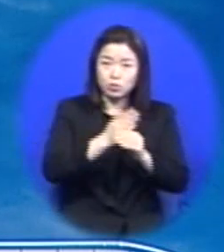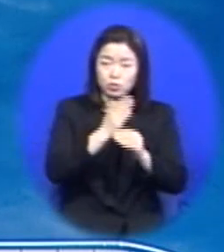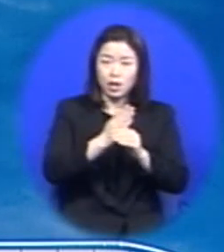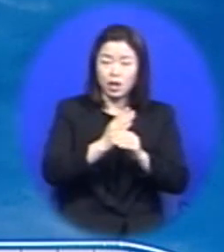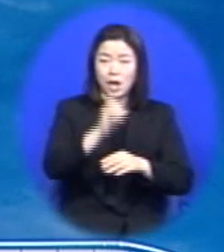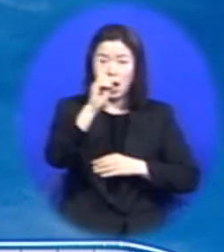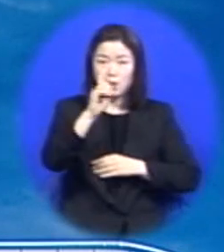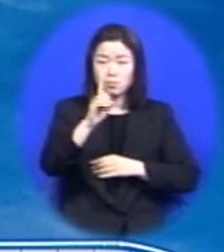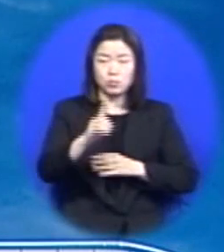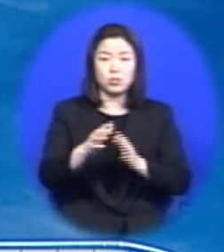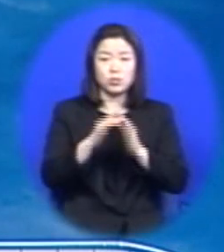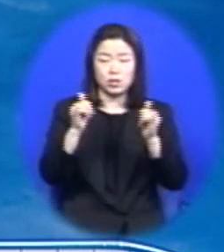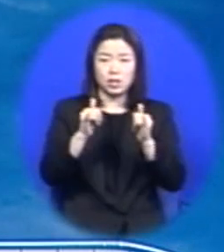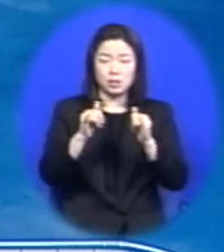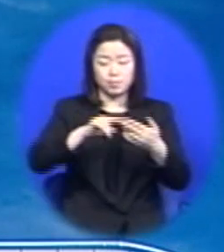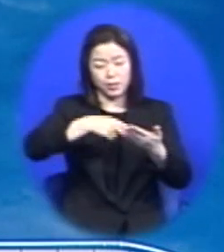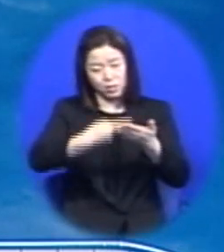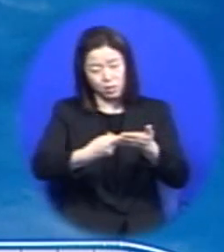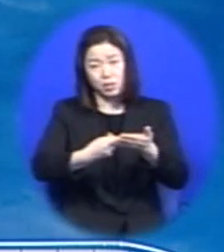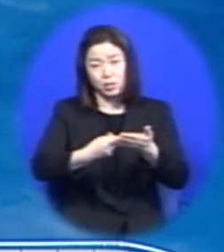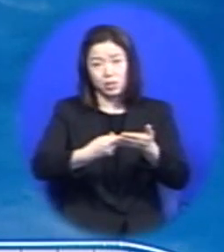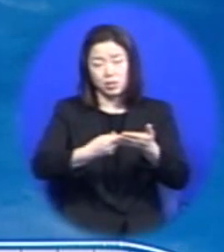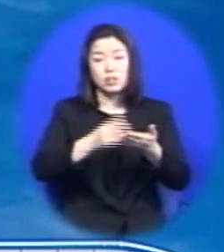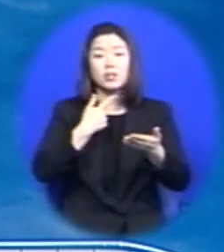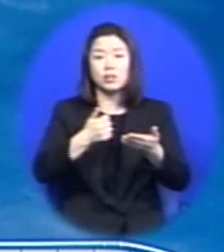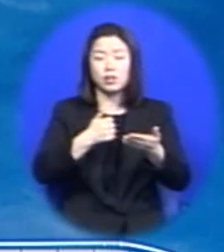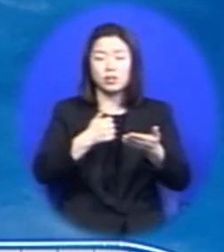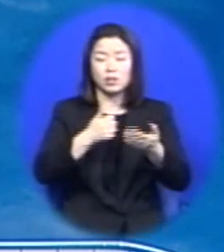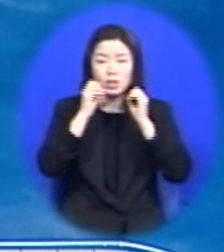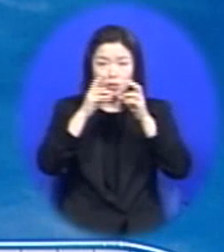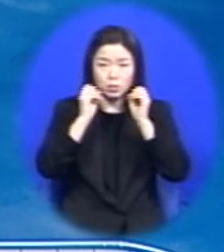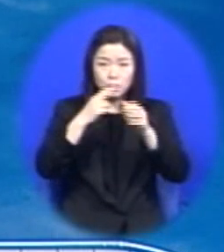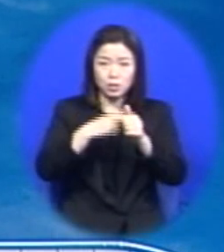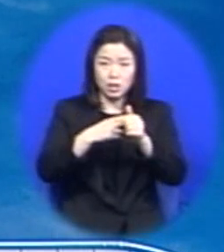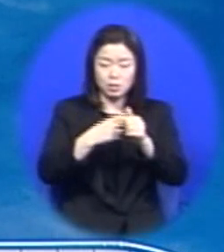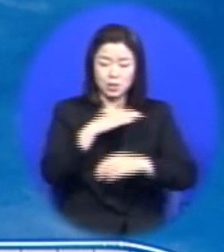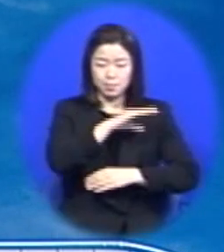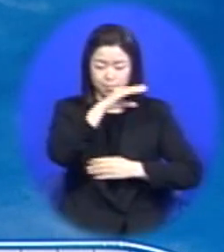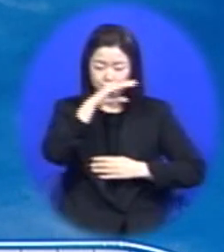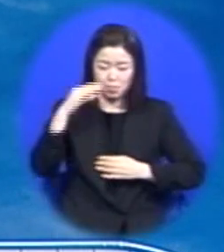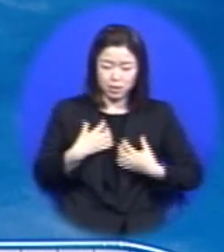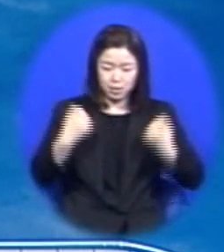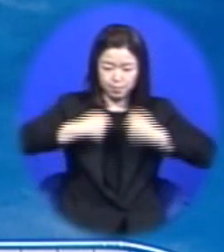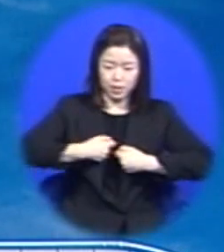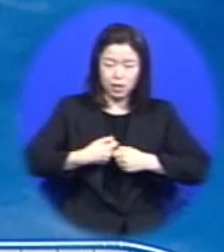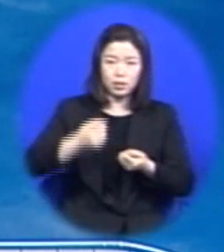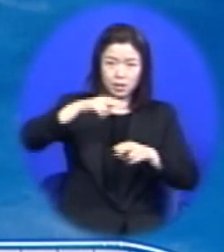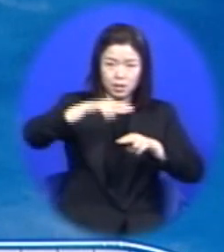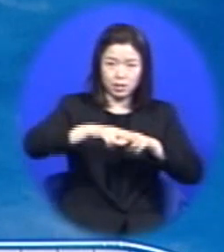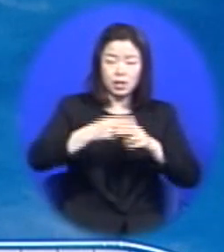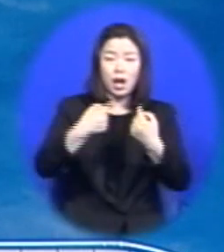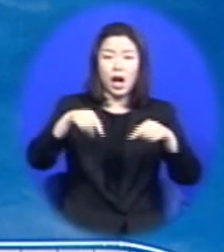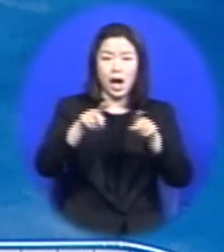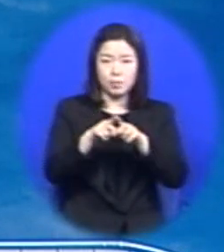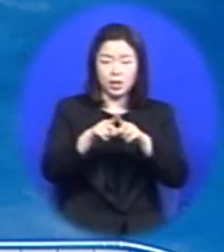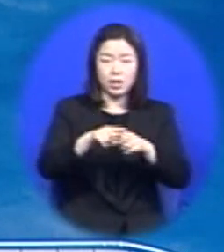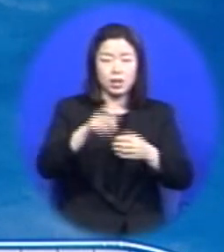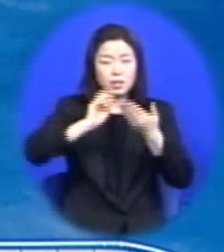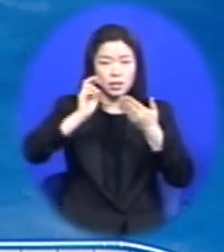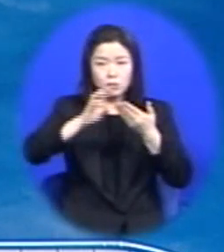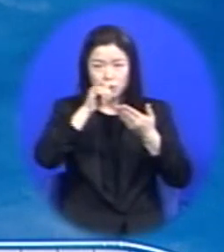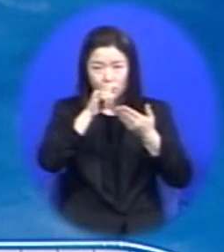분 선교사님이 쓰러졌다가 자세를 바로 하고 앉아서 같이 찬송을 부르더래요.